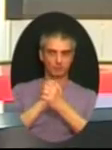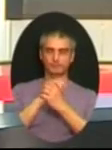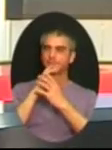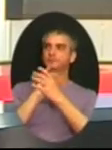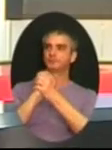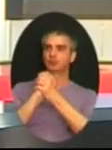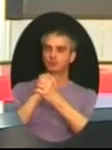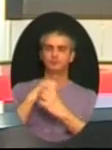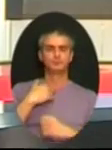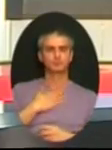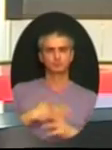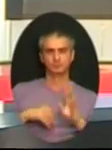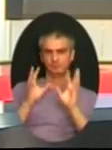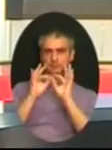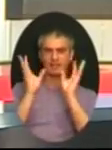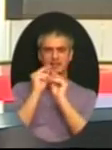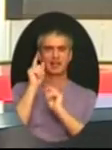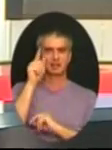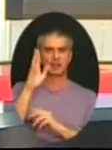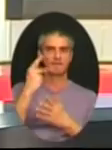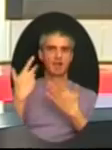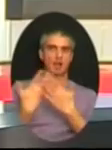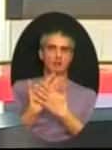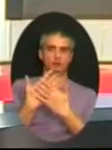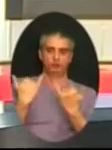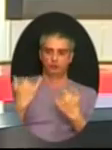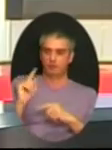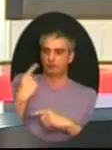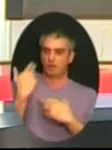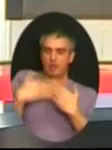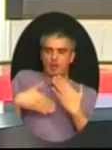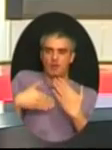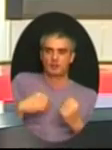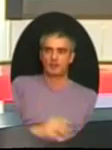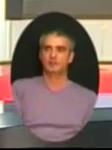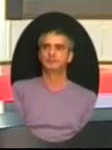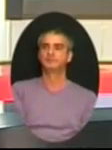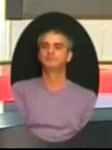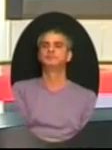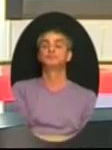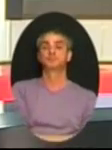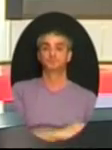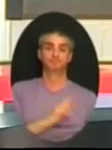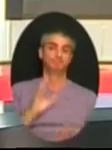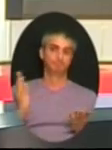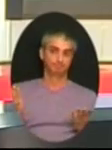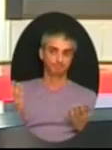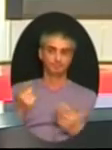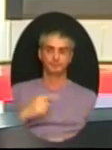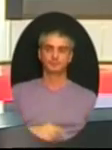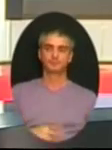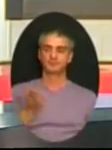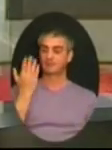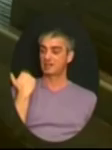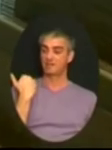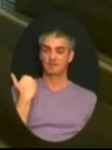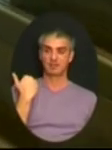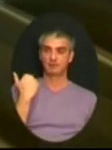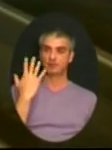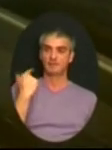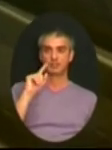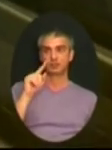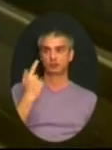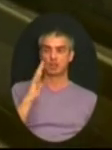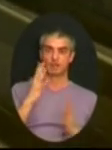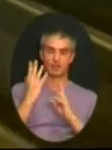שלום גם לך. אני רוצה להתחיל איתך ועם הכותרות של השעה האחרונה. אז הכותרות הן כאלה, לפני